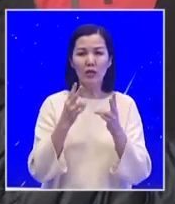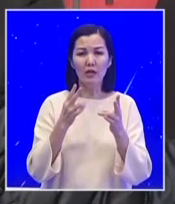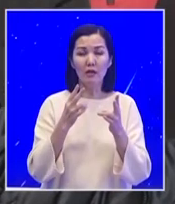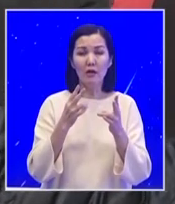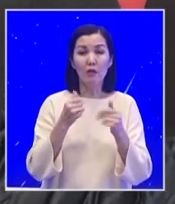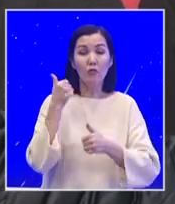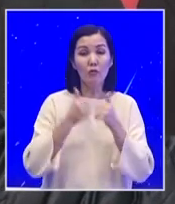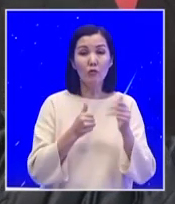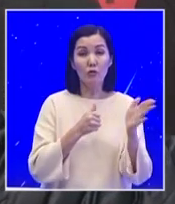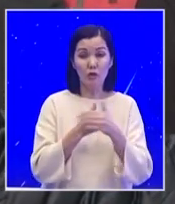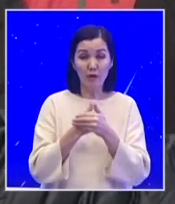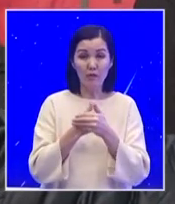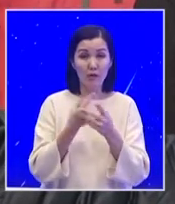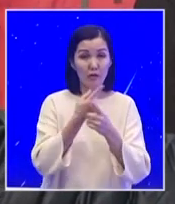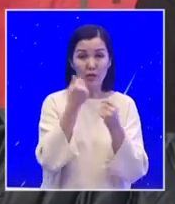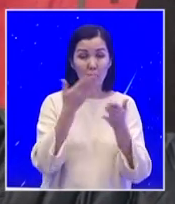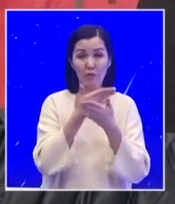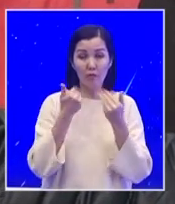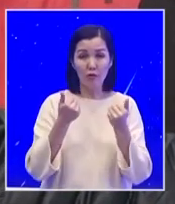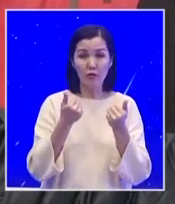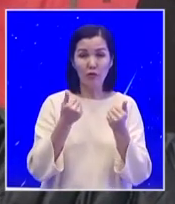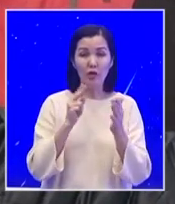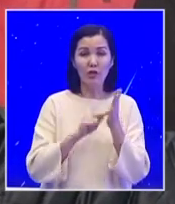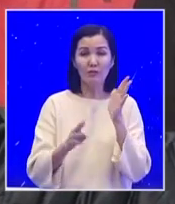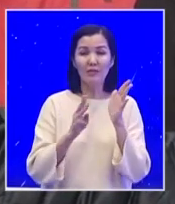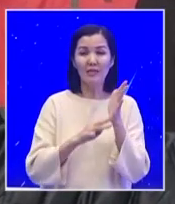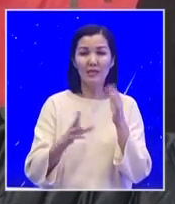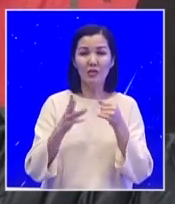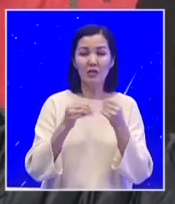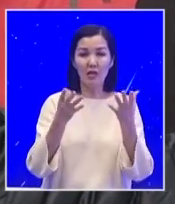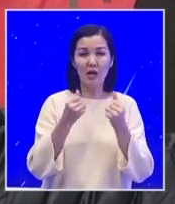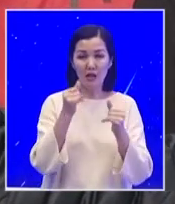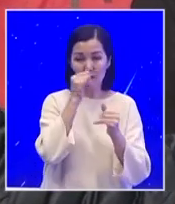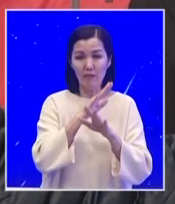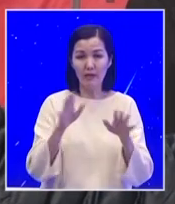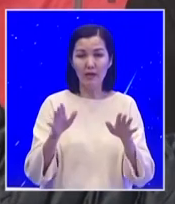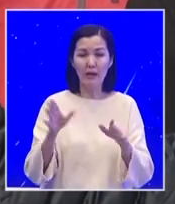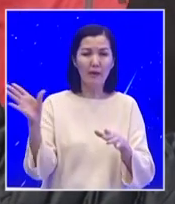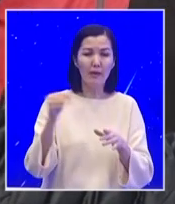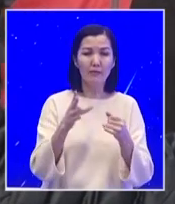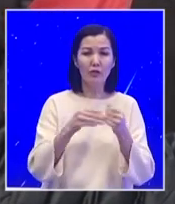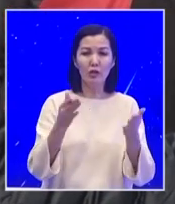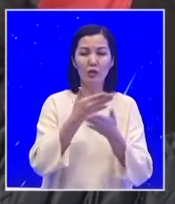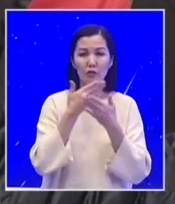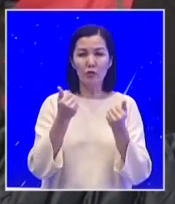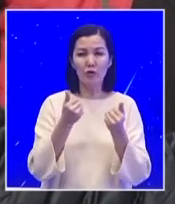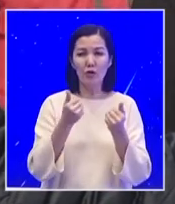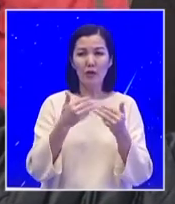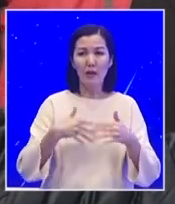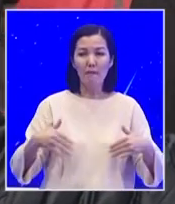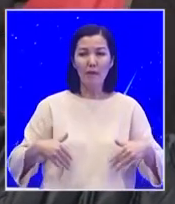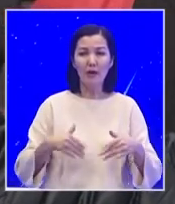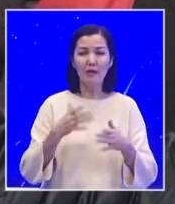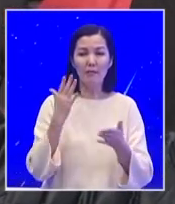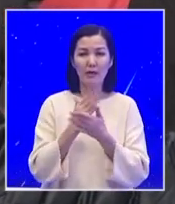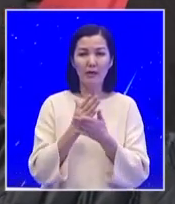өтті. Содан қарқаран 70-80% жер алмадық. Бәрімізде жер жоқ. Мал бар, жеріміз жоқ.